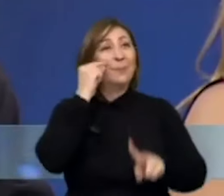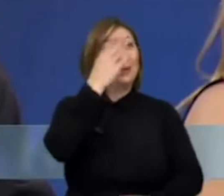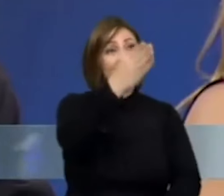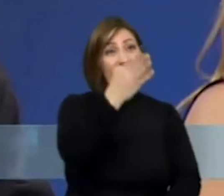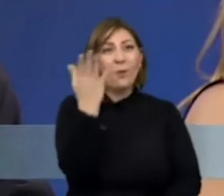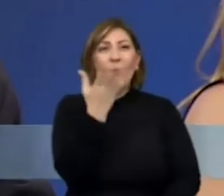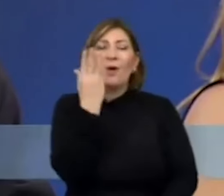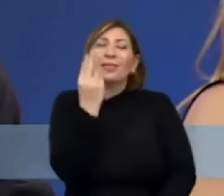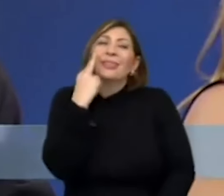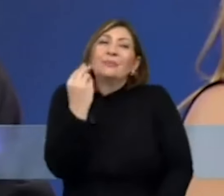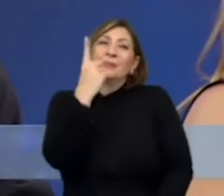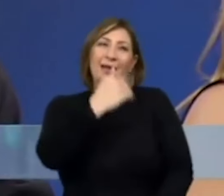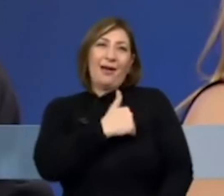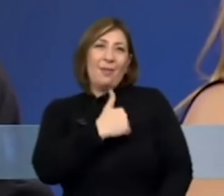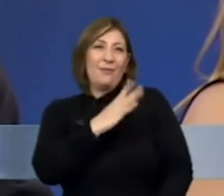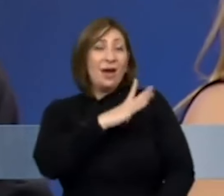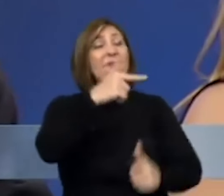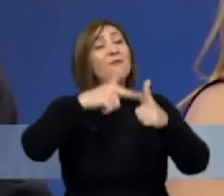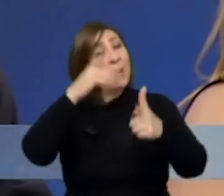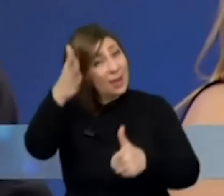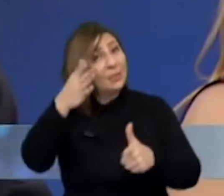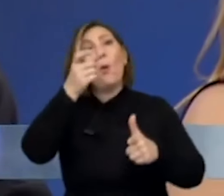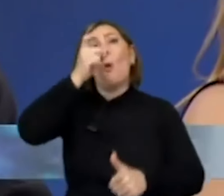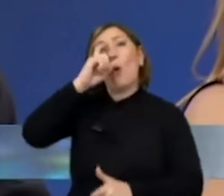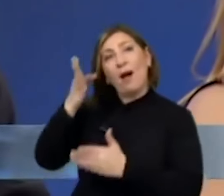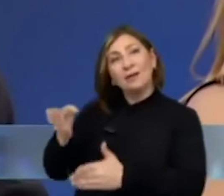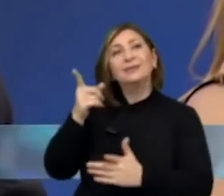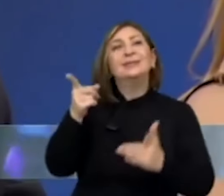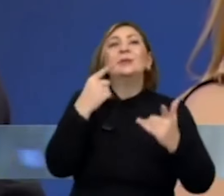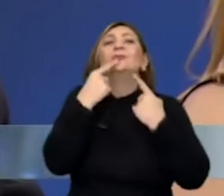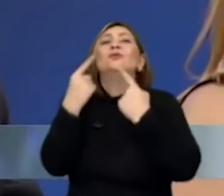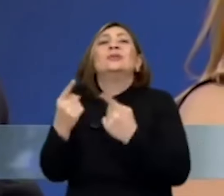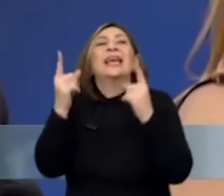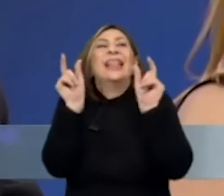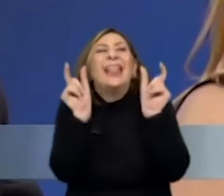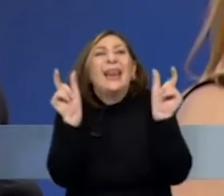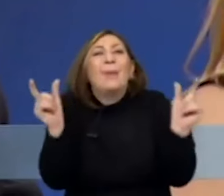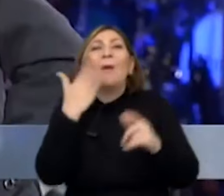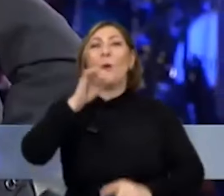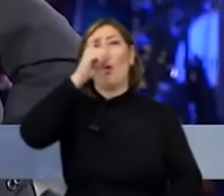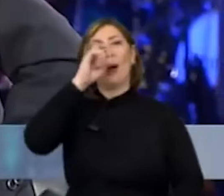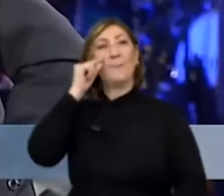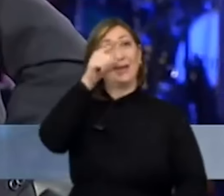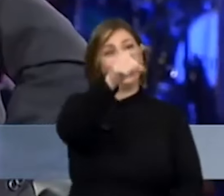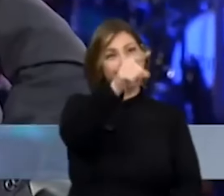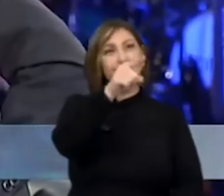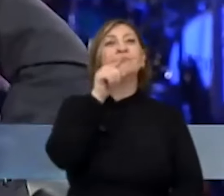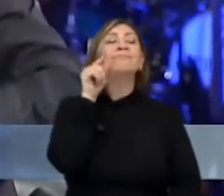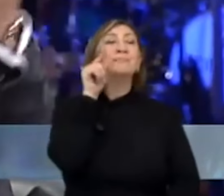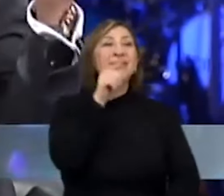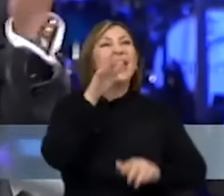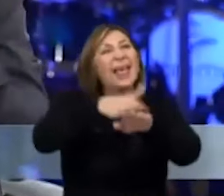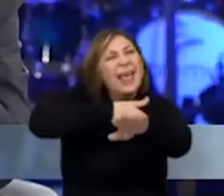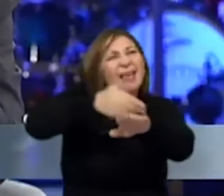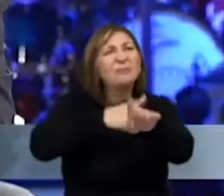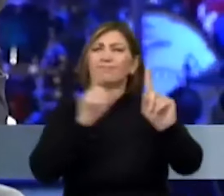o kadar temiz kalpli bir insan ki Ferman Bey de siz de. Size zaten söyleyecek kelime yok Okan Bey. Yani bu